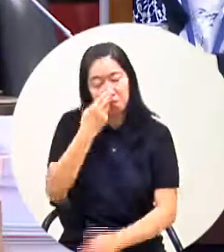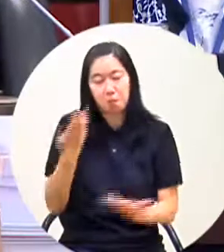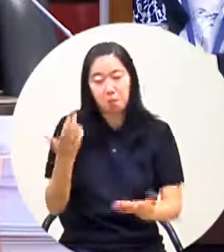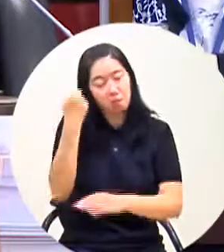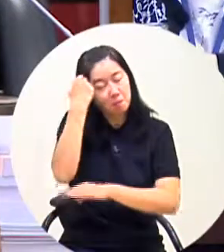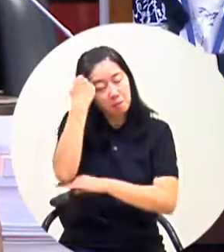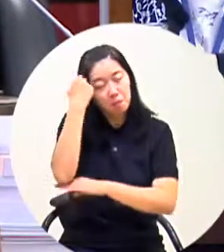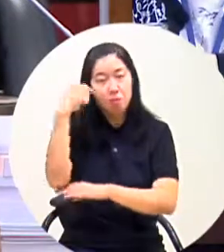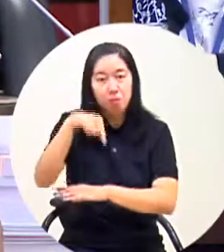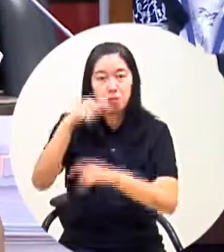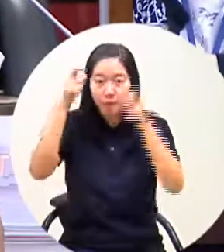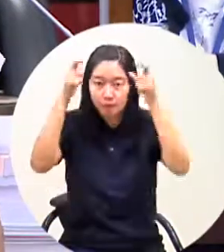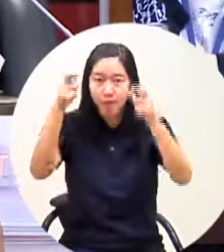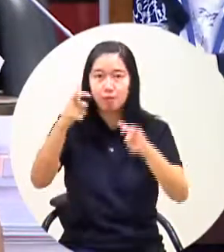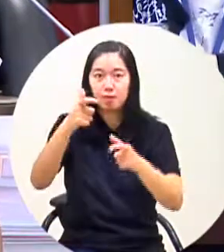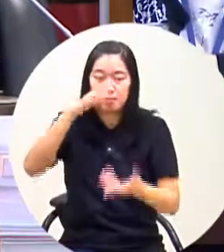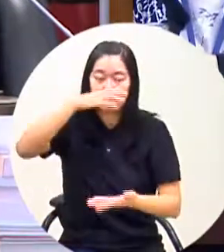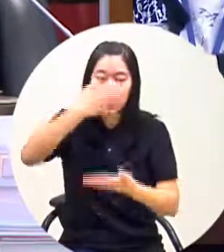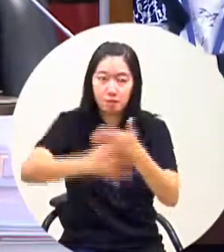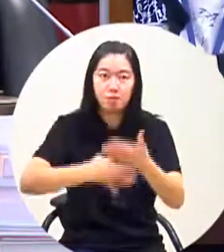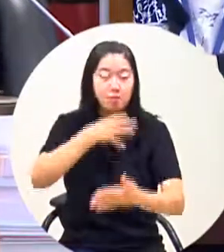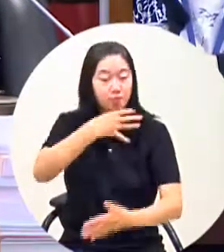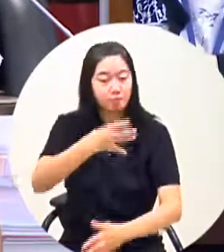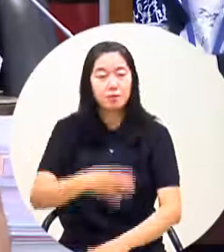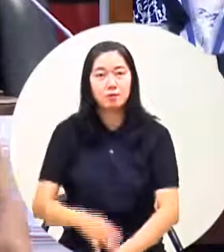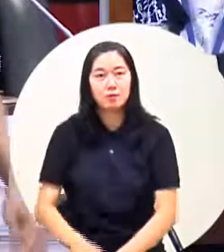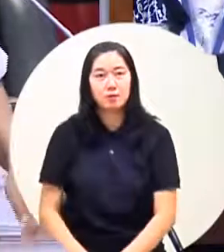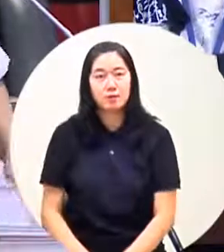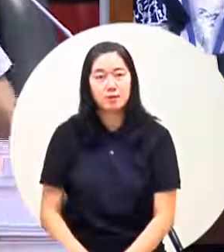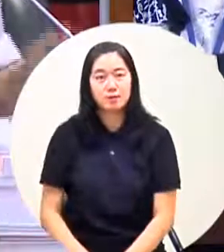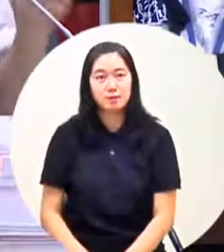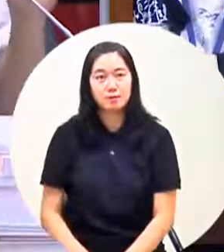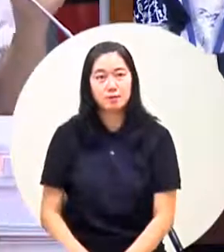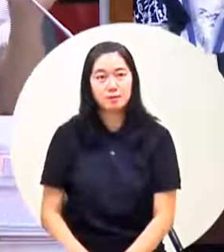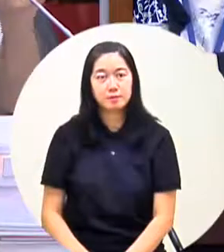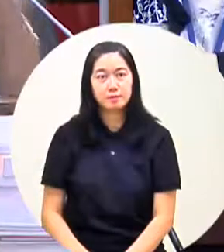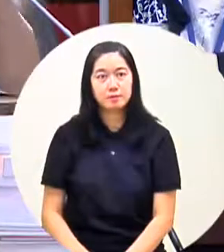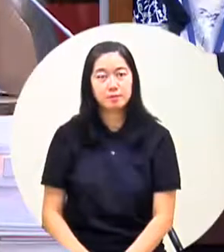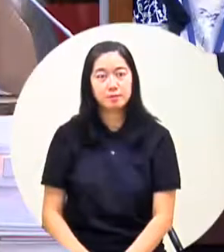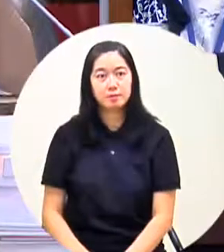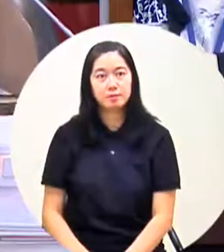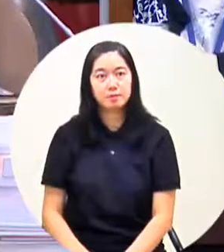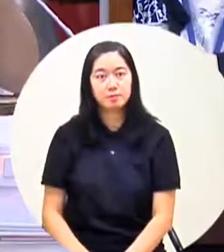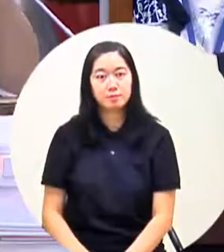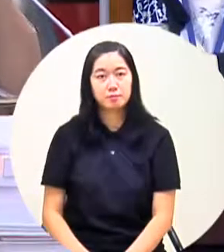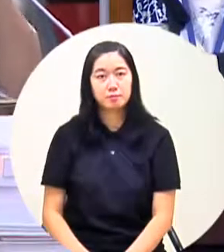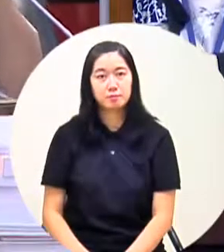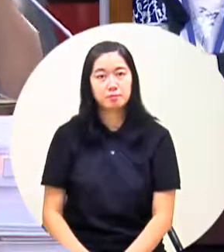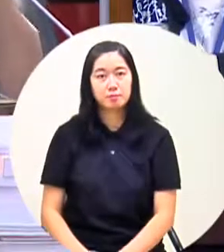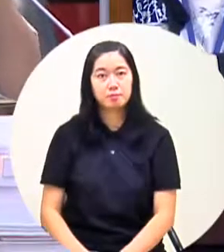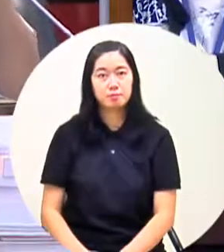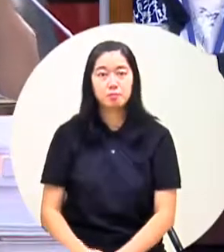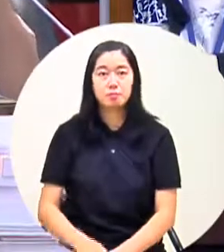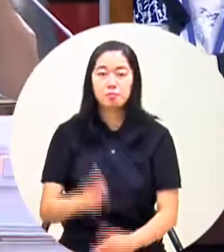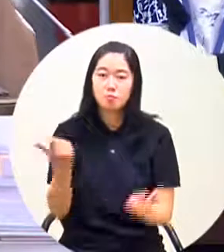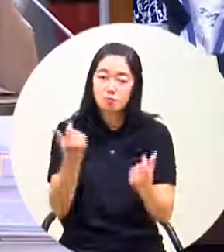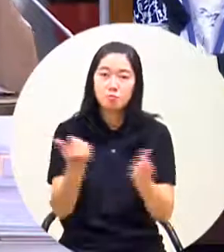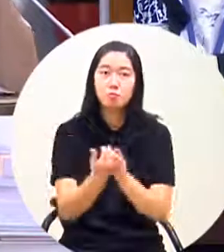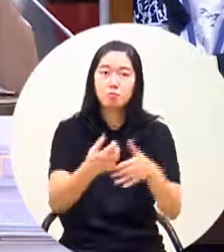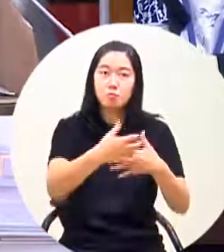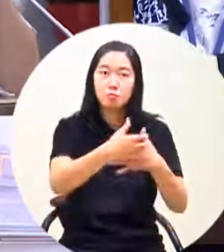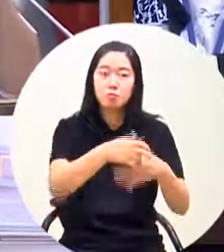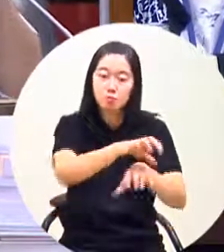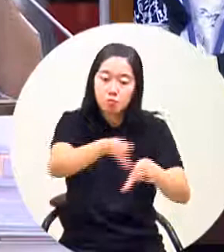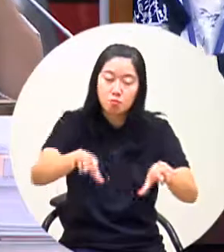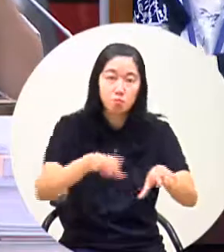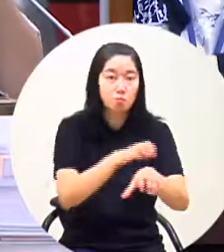的，得减4岁外，对不对？所以我很多事情，包括我们的环境卫生也好，包括我们